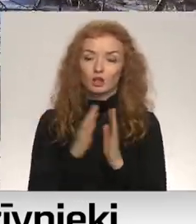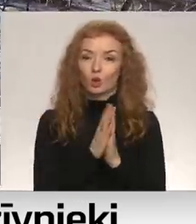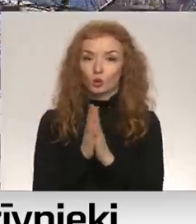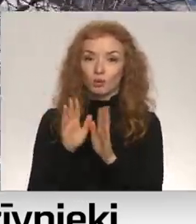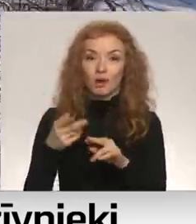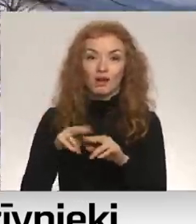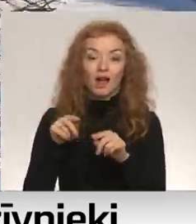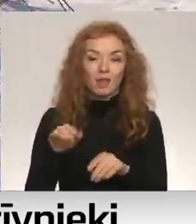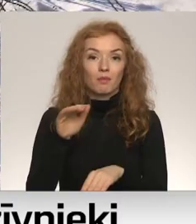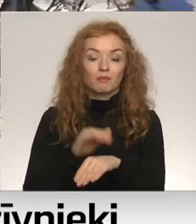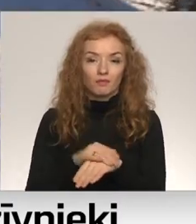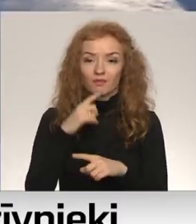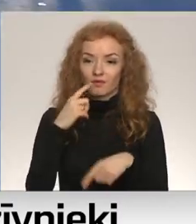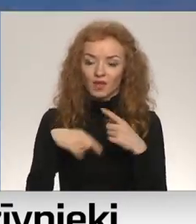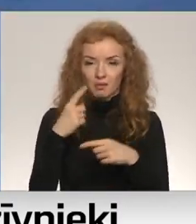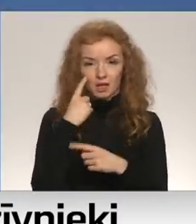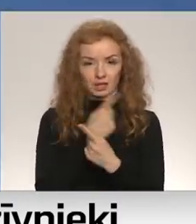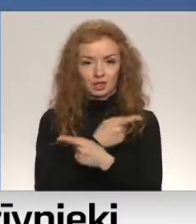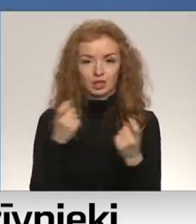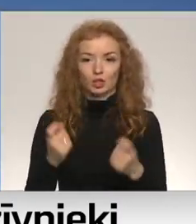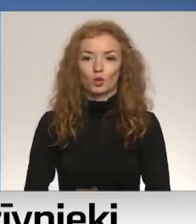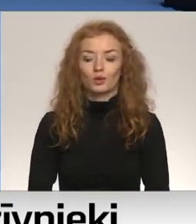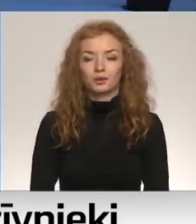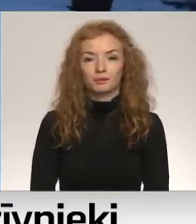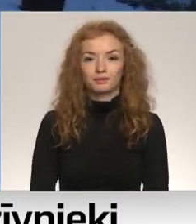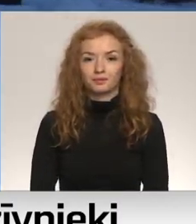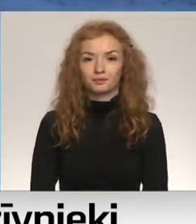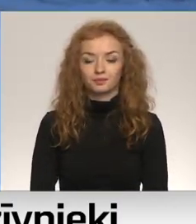par šādiem atklājumiem vienmēr ziņot. Dienīgi Jumļanova, Tenis Bikovskis, RTV.